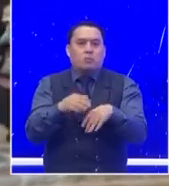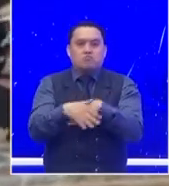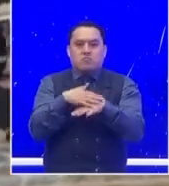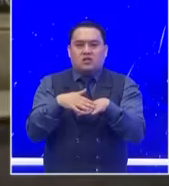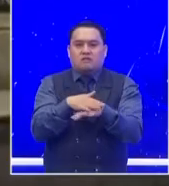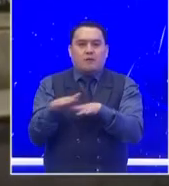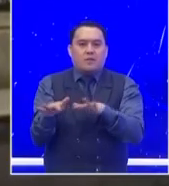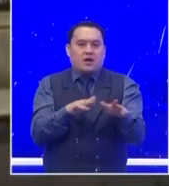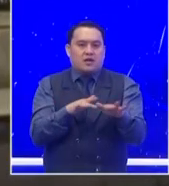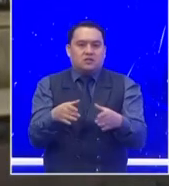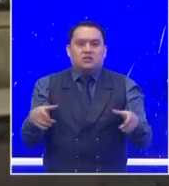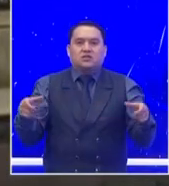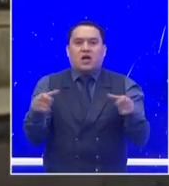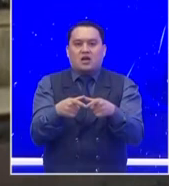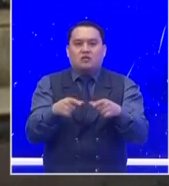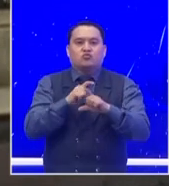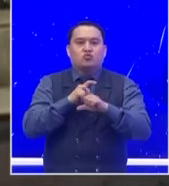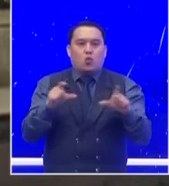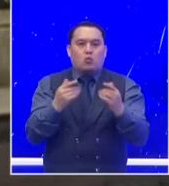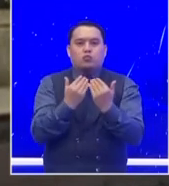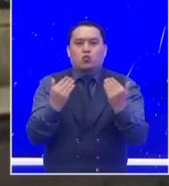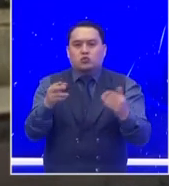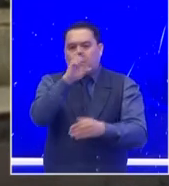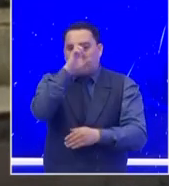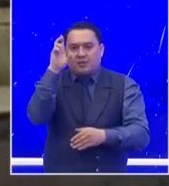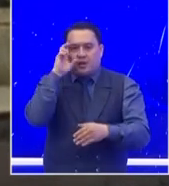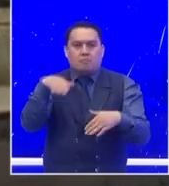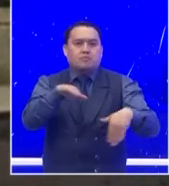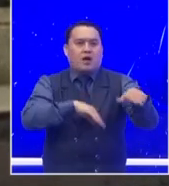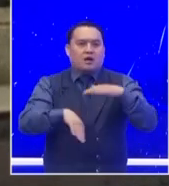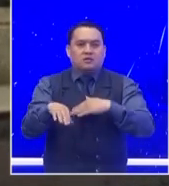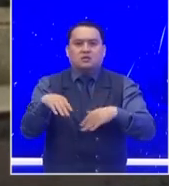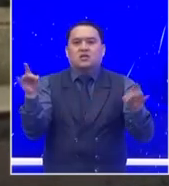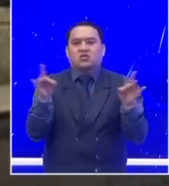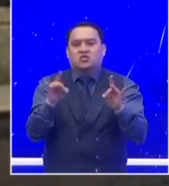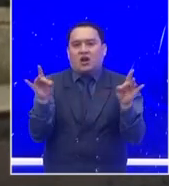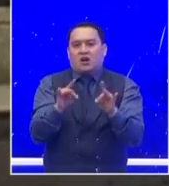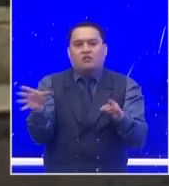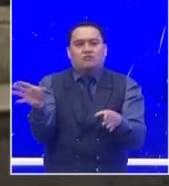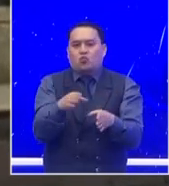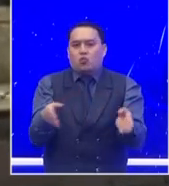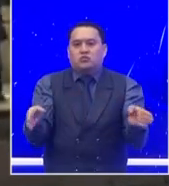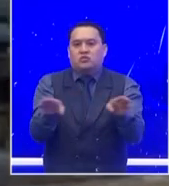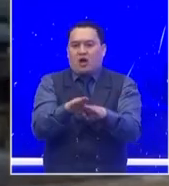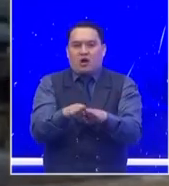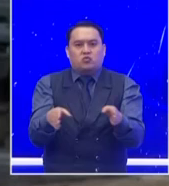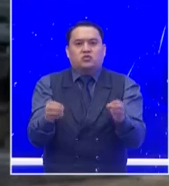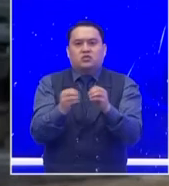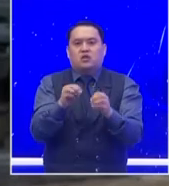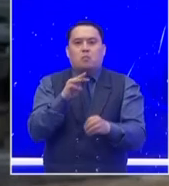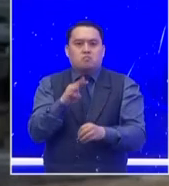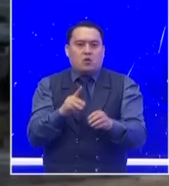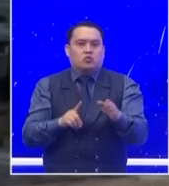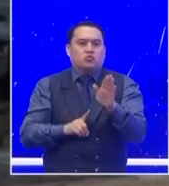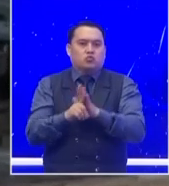массовых мероприятий. Закрыты учебные заведения, музеи, библиотеки, бассейны и бары. Новые ограничения вступают в силу 10 марта и